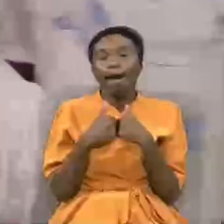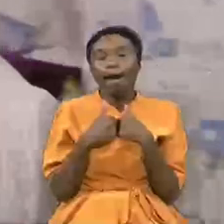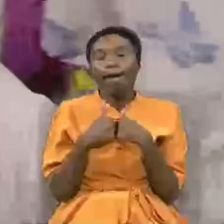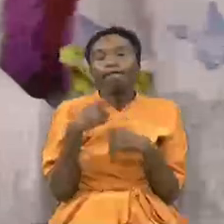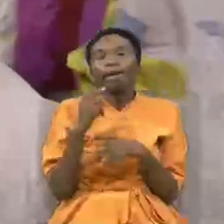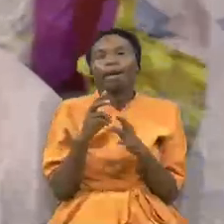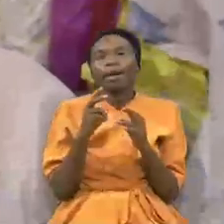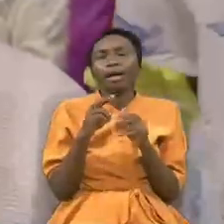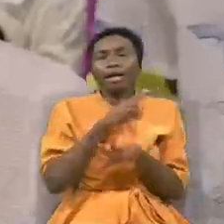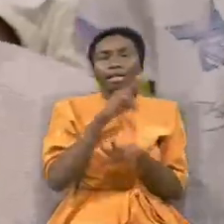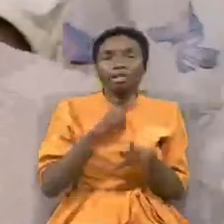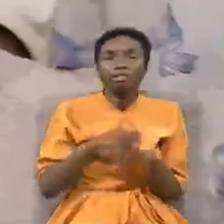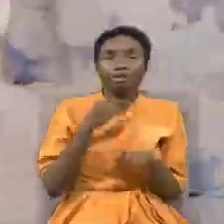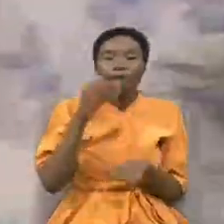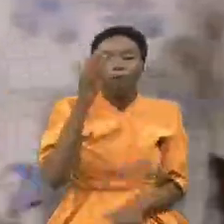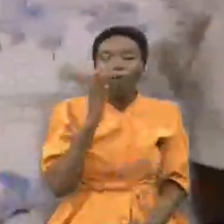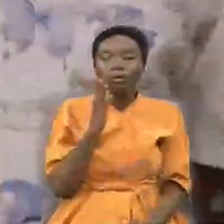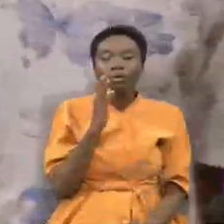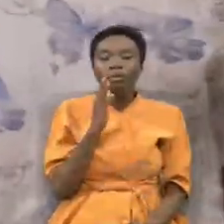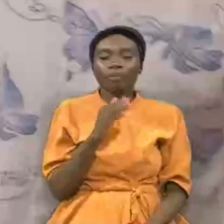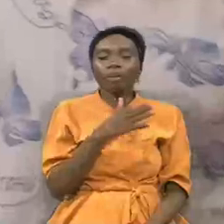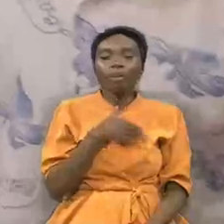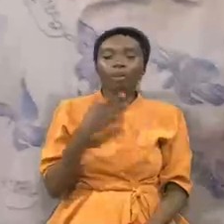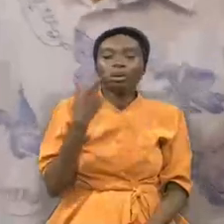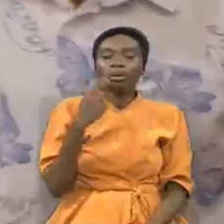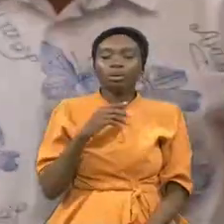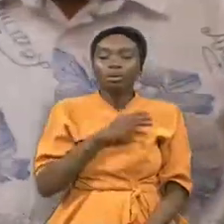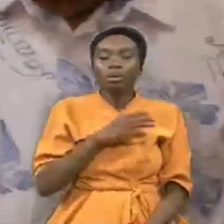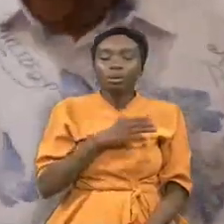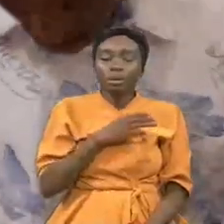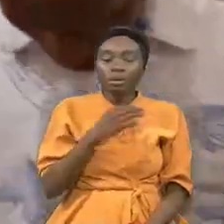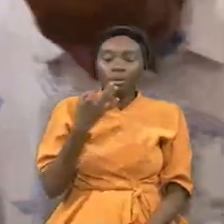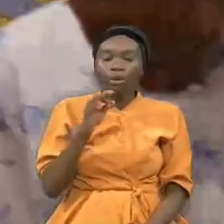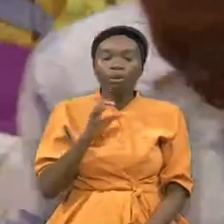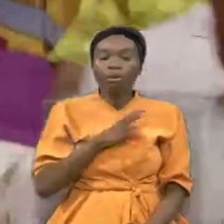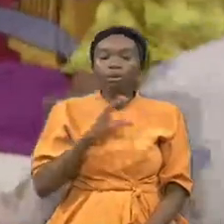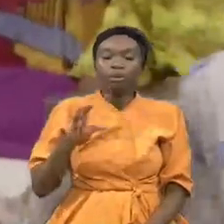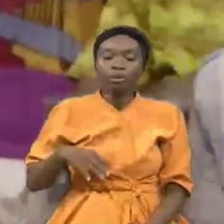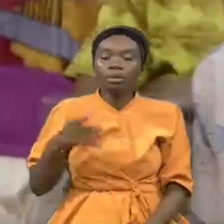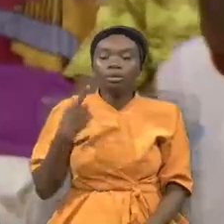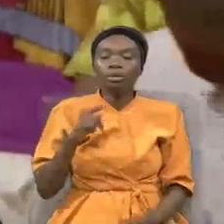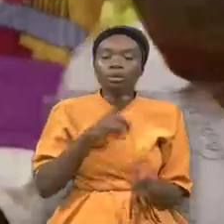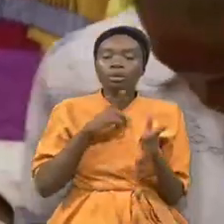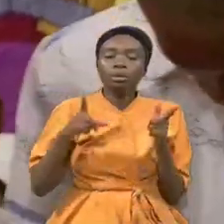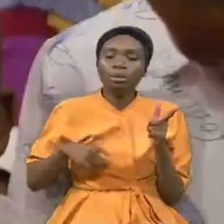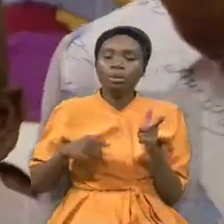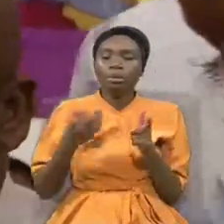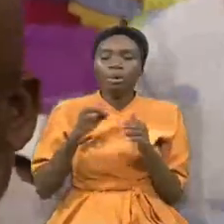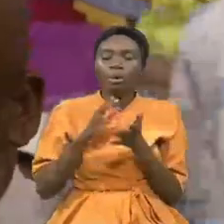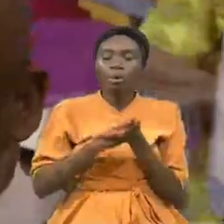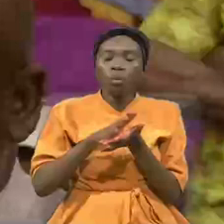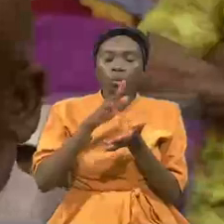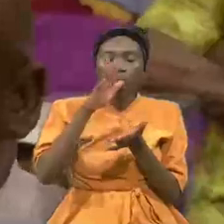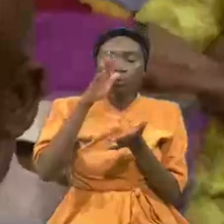avoir la vraie nature de Dieu et le caractère de Dieu, le Seigneur de gloire.